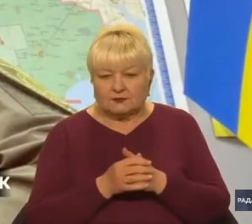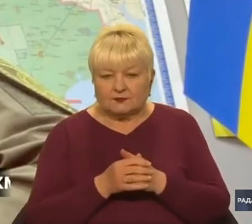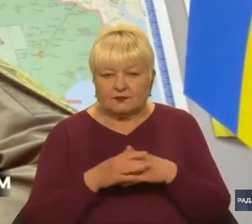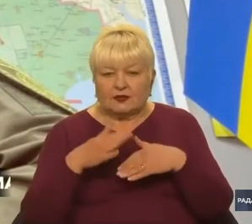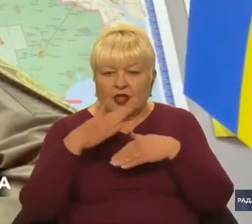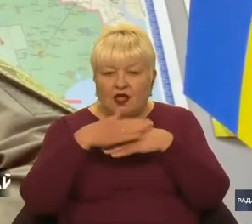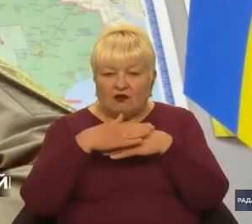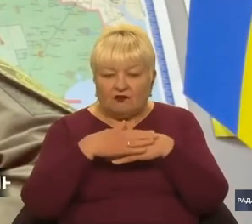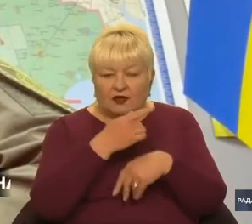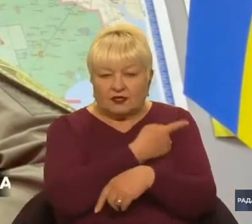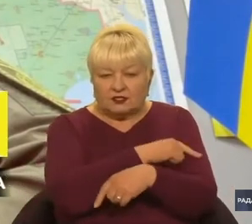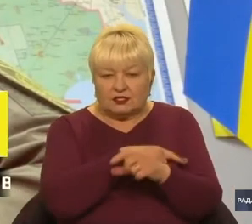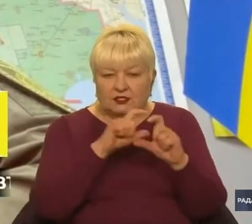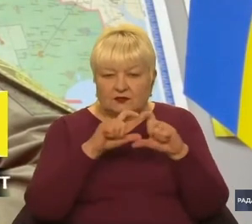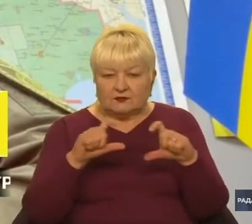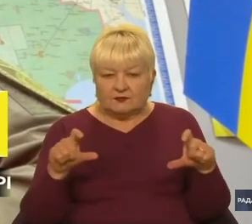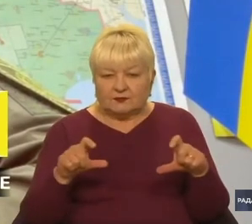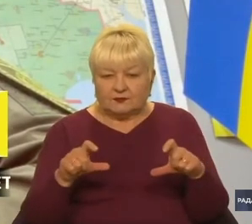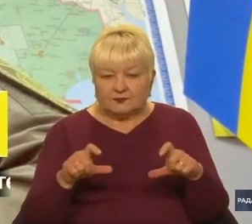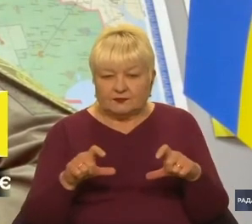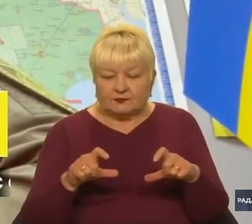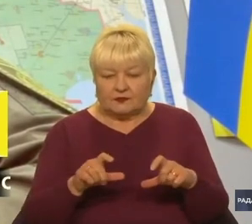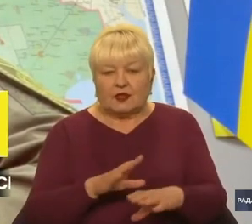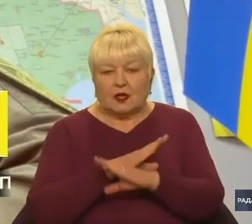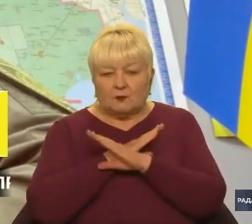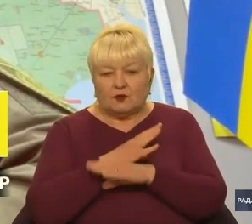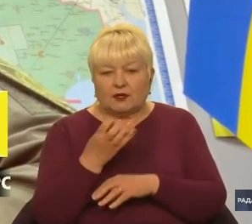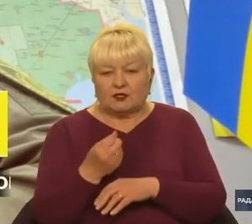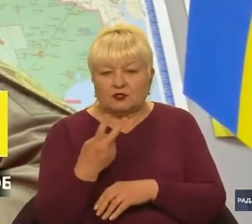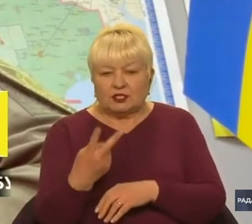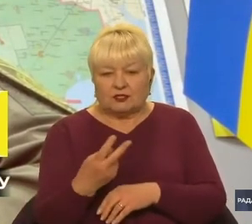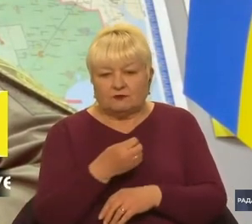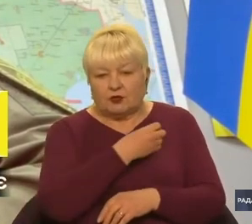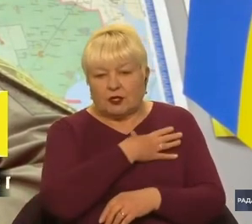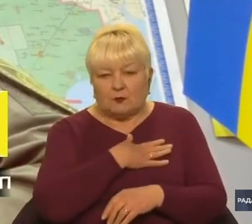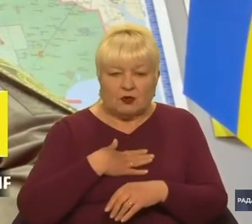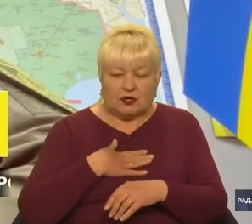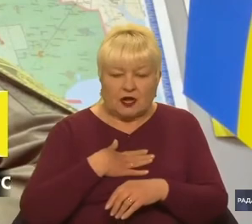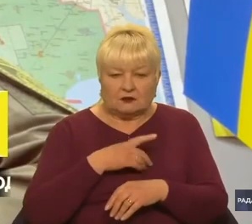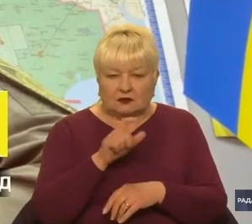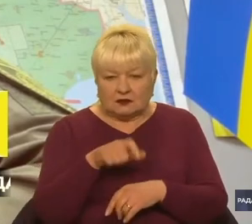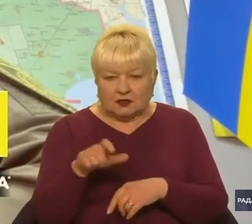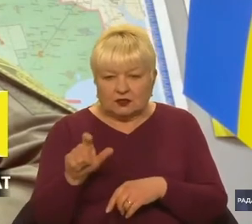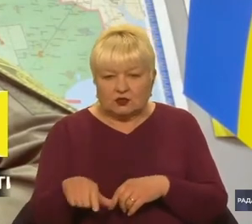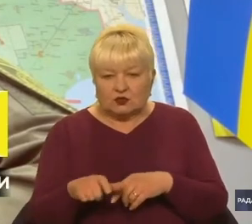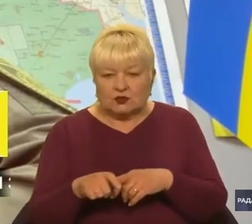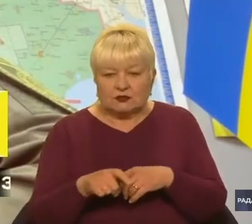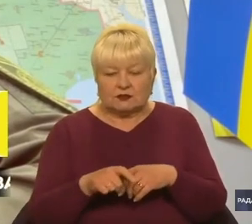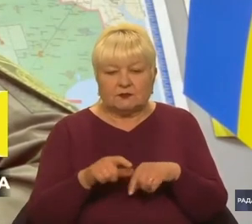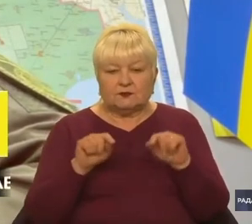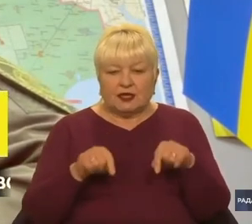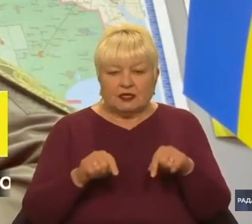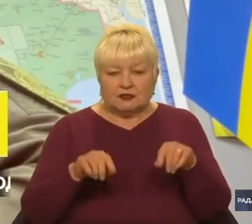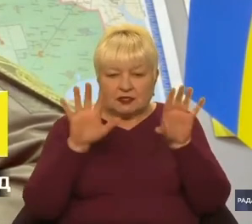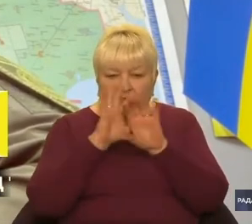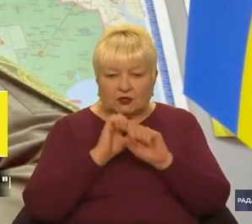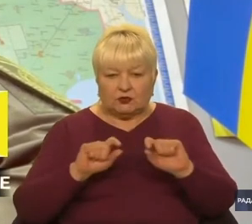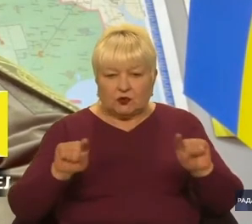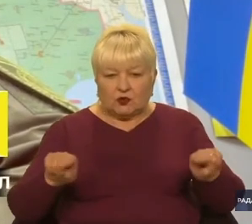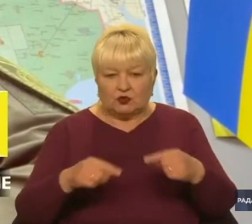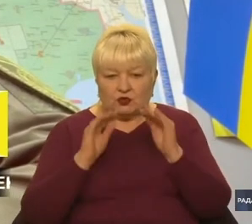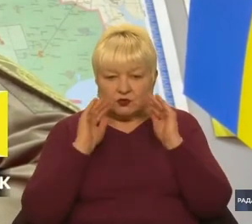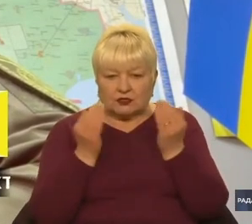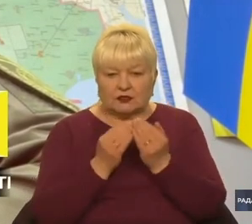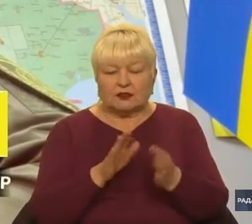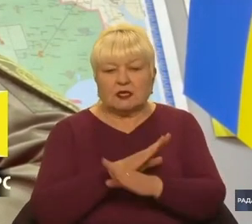Увечері в медичних закладах зупинилися серця двох поранених херсонців. Зокрема, цієї ночі в реанімації помер